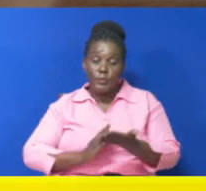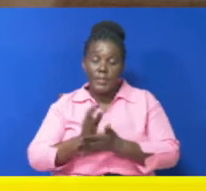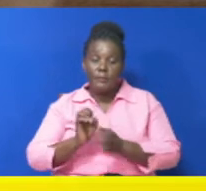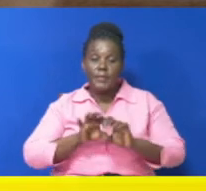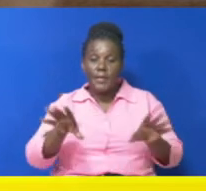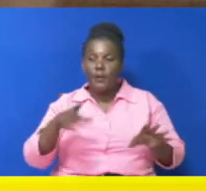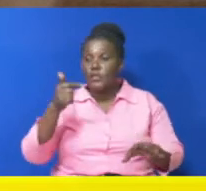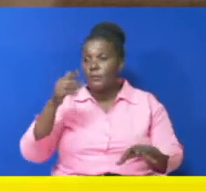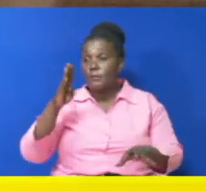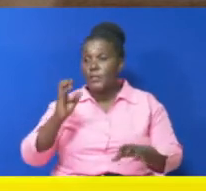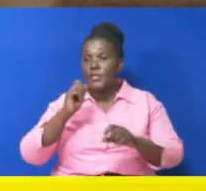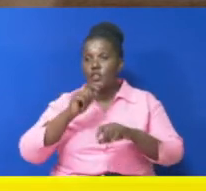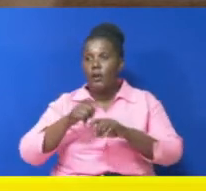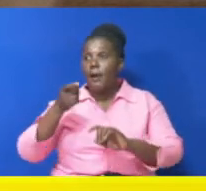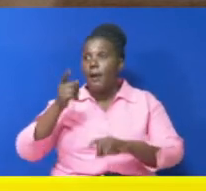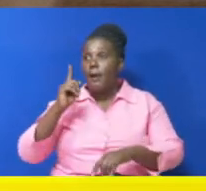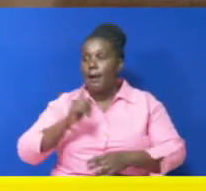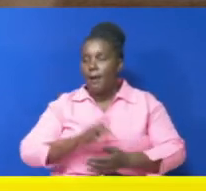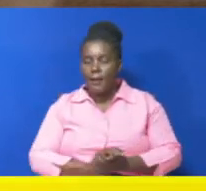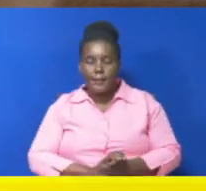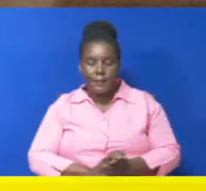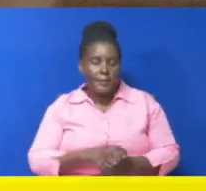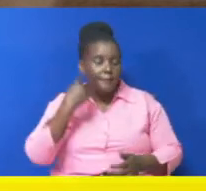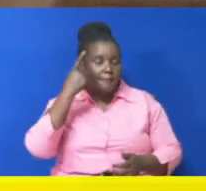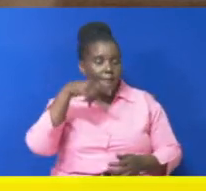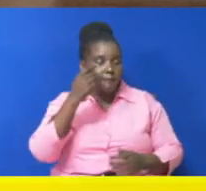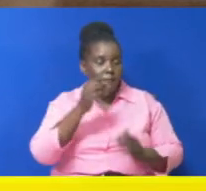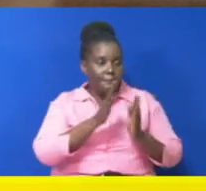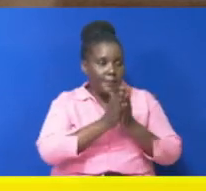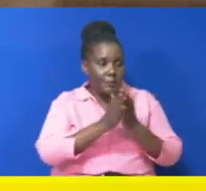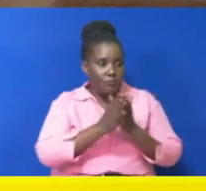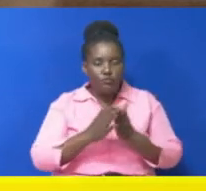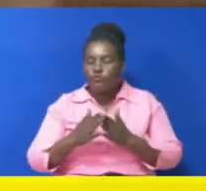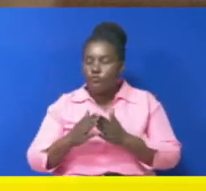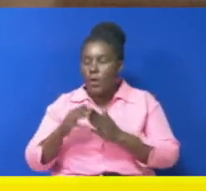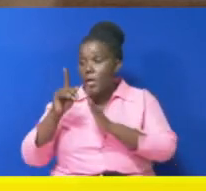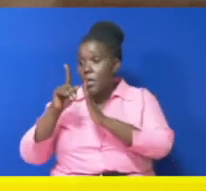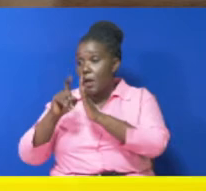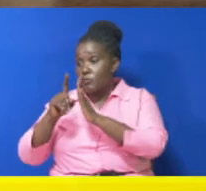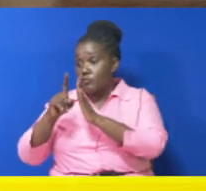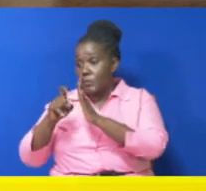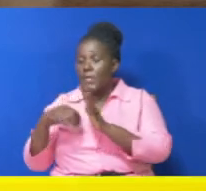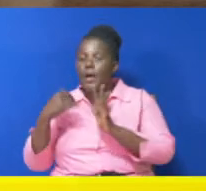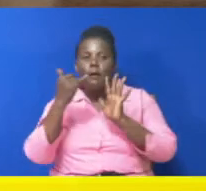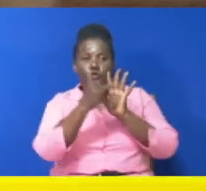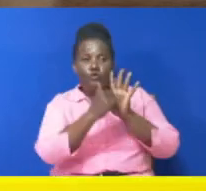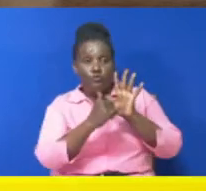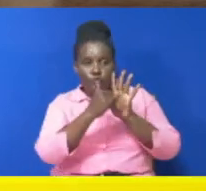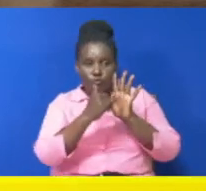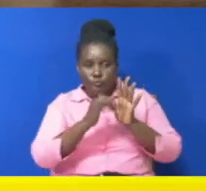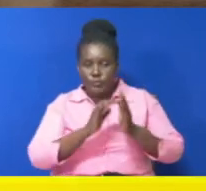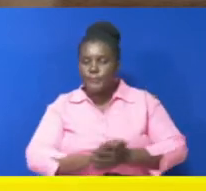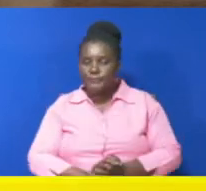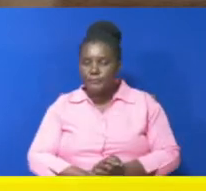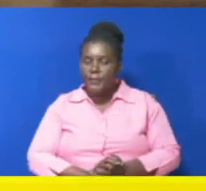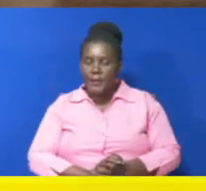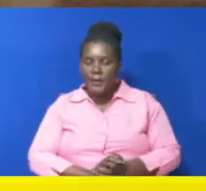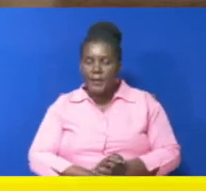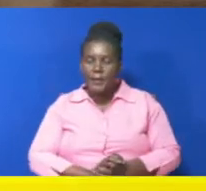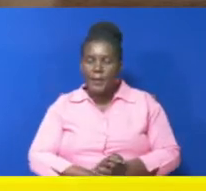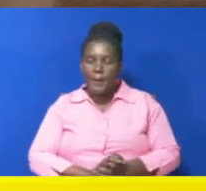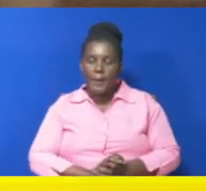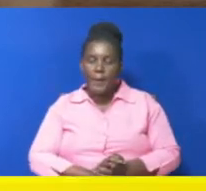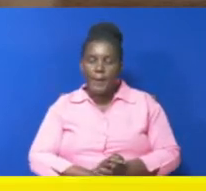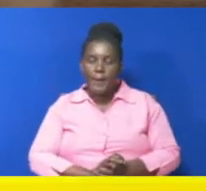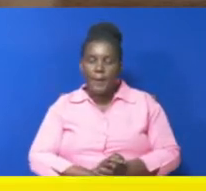na hata katika mitandao yetu ya kijamii, Facebook, Instagram, tunapatikana na YouTube. Basi unaweza kutuangalia